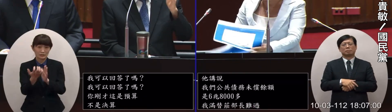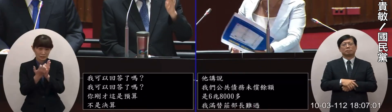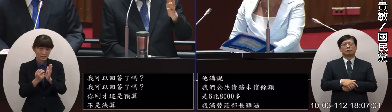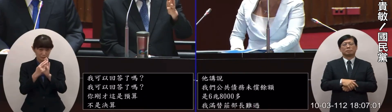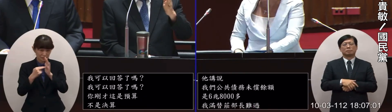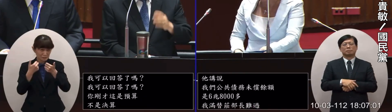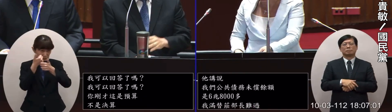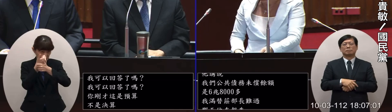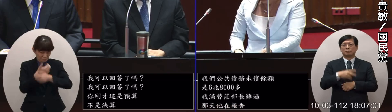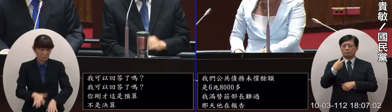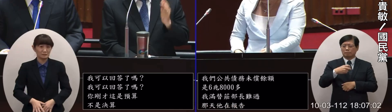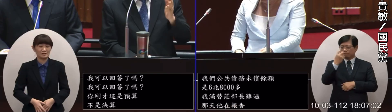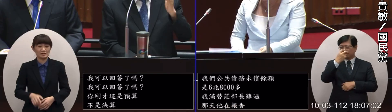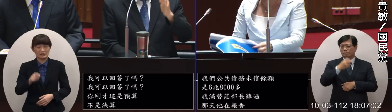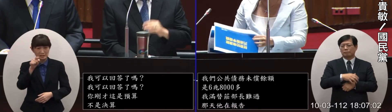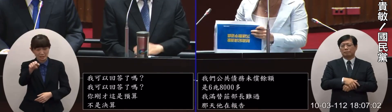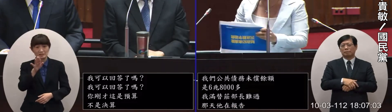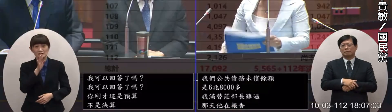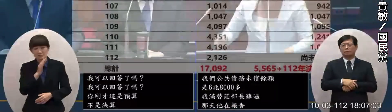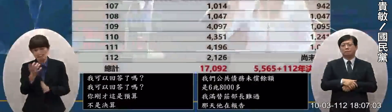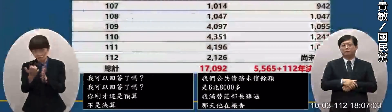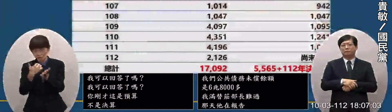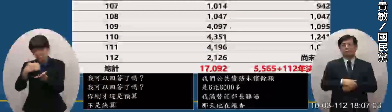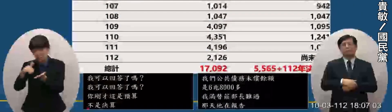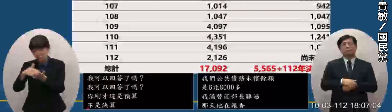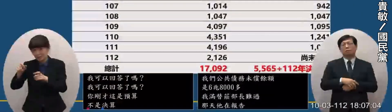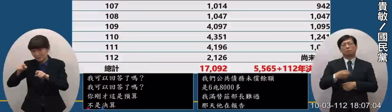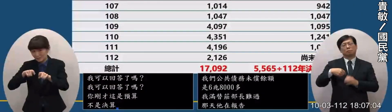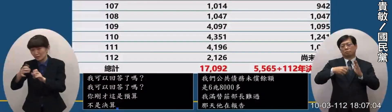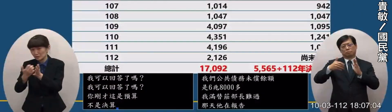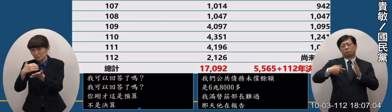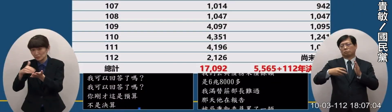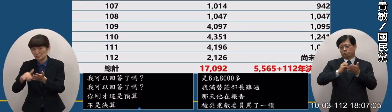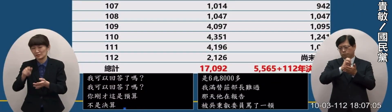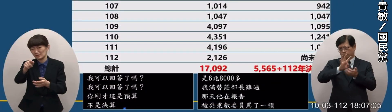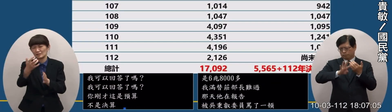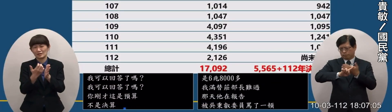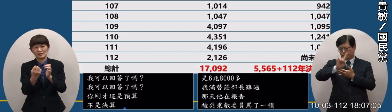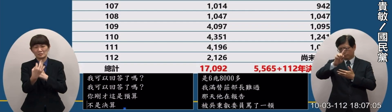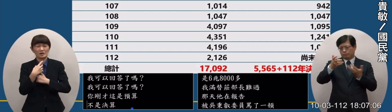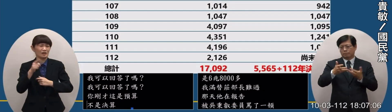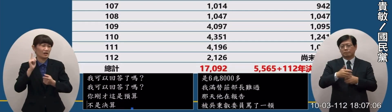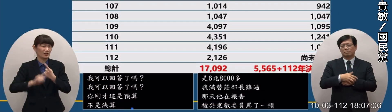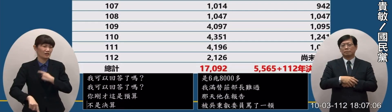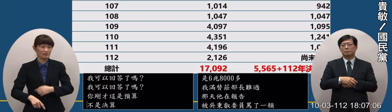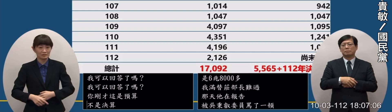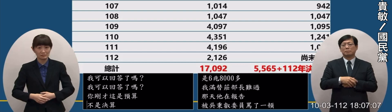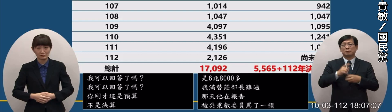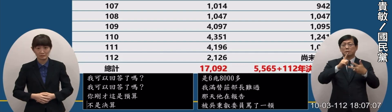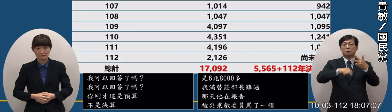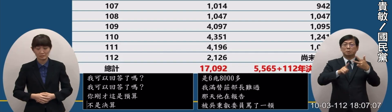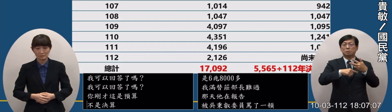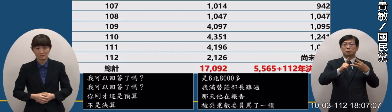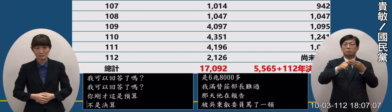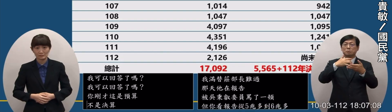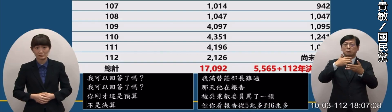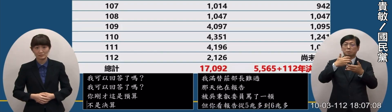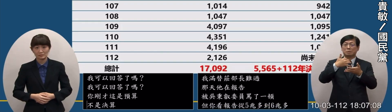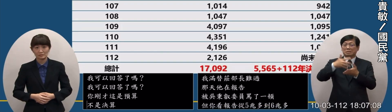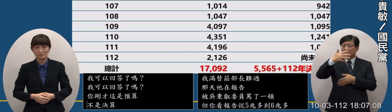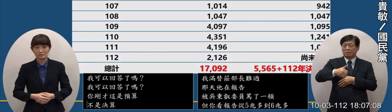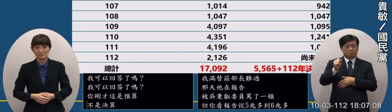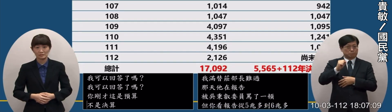下哈，你再讲说你是零负债，我再跟院长再报告另外一件事情。为什么呢？朱主机长的话不能听。我跟你